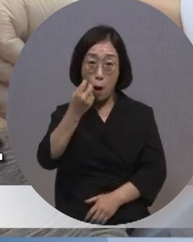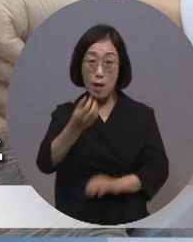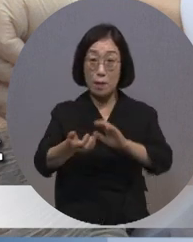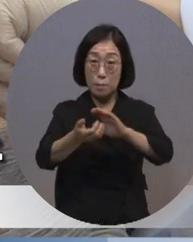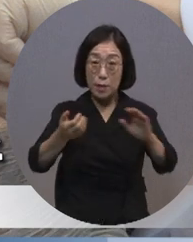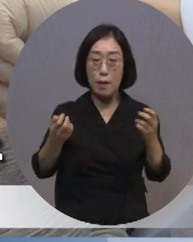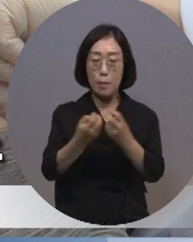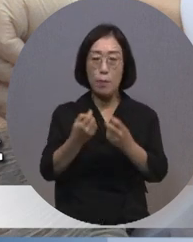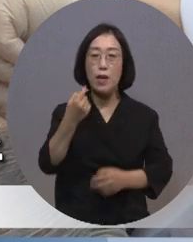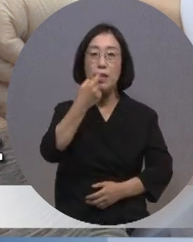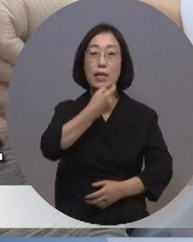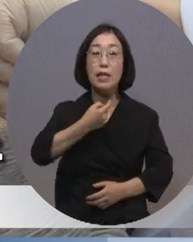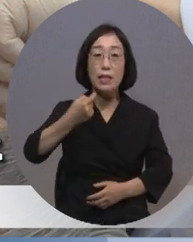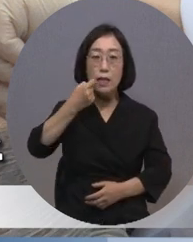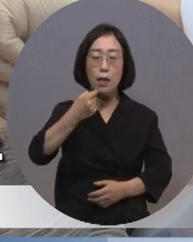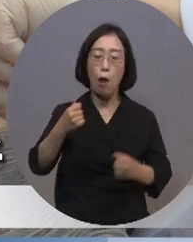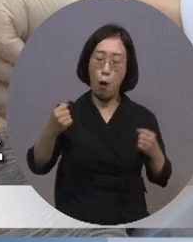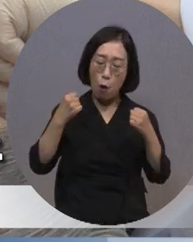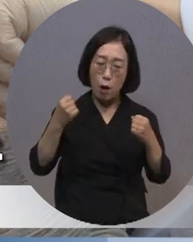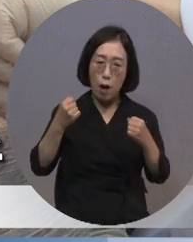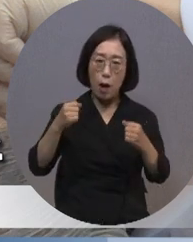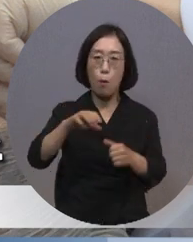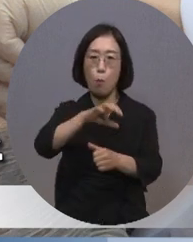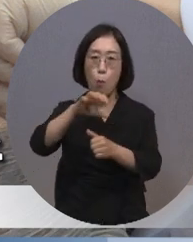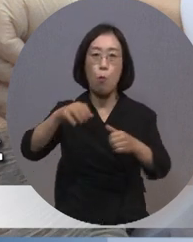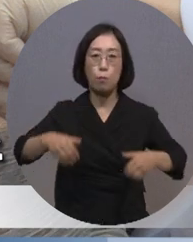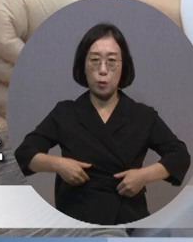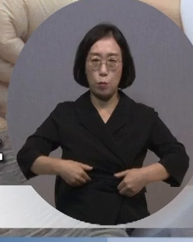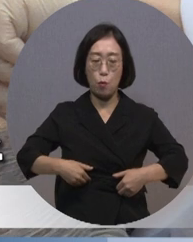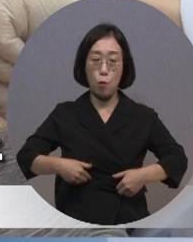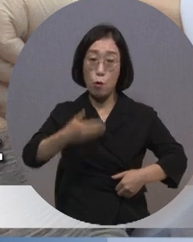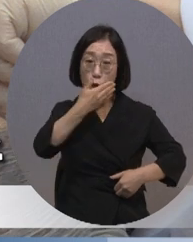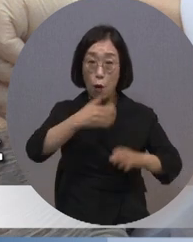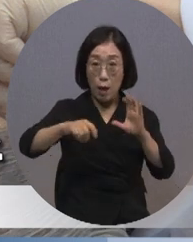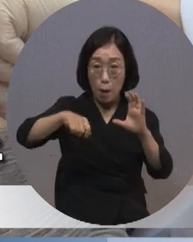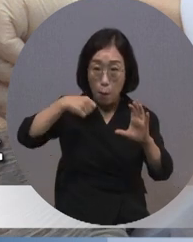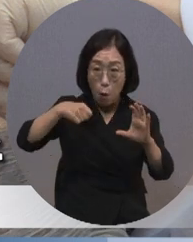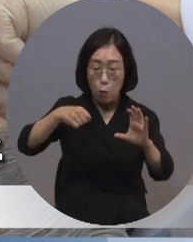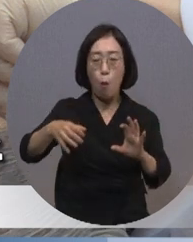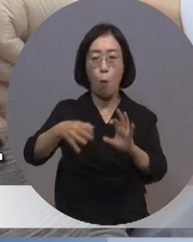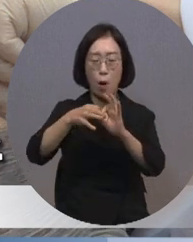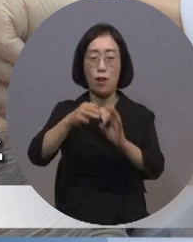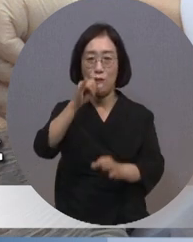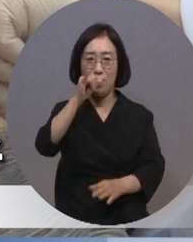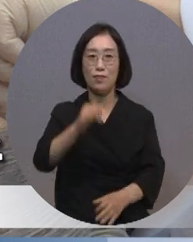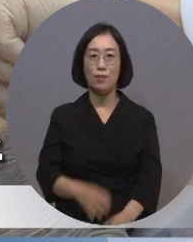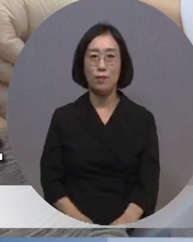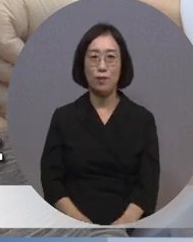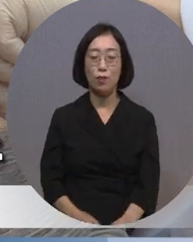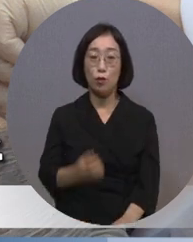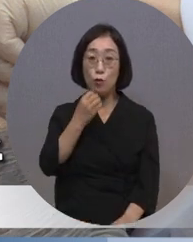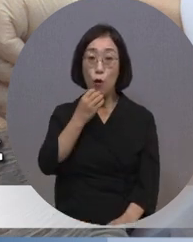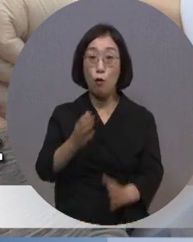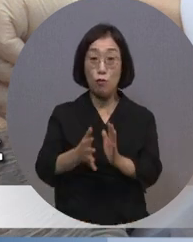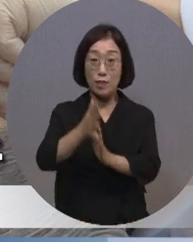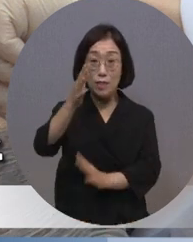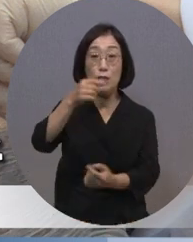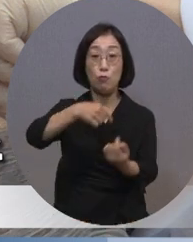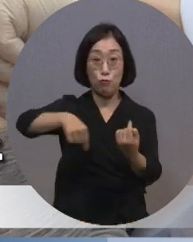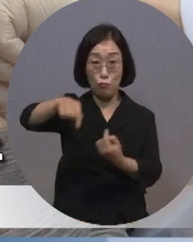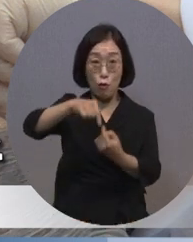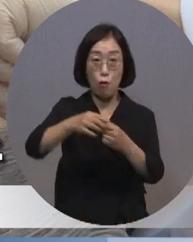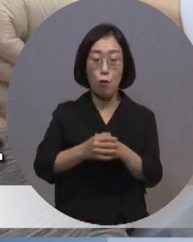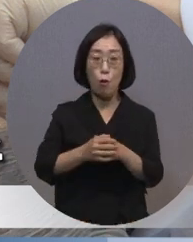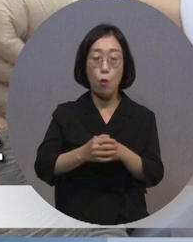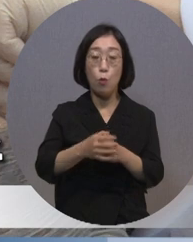구간 건강을 지키는 것이라고 합니다 영양 관리와 밀접한 관련이 있기 때문인데요 서울시립 동대문 실버 케어